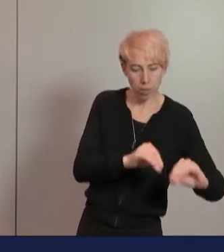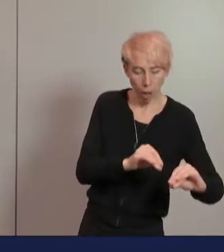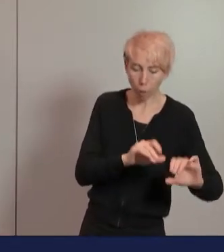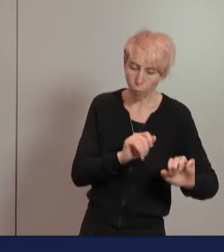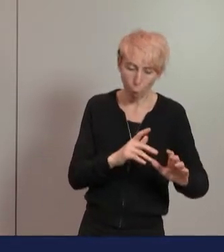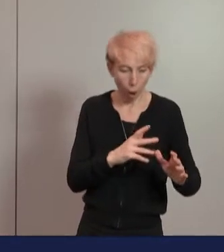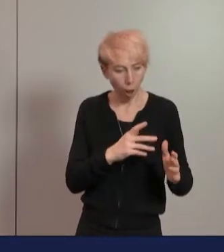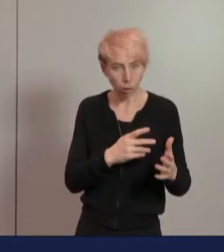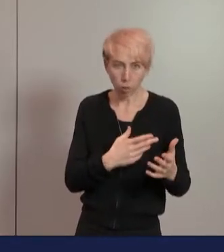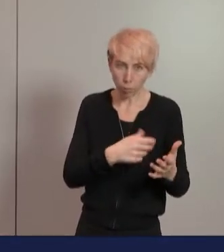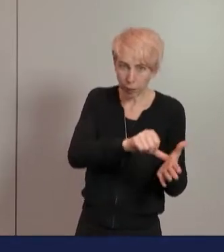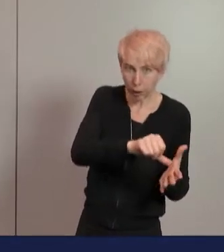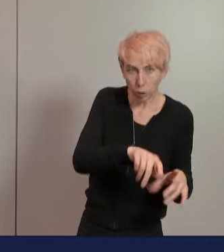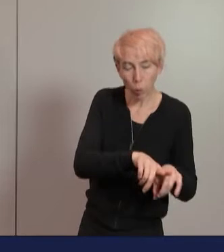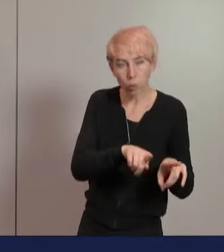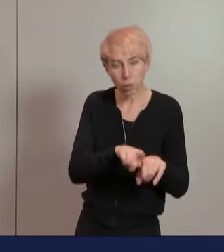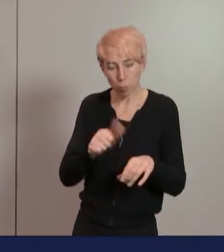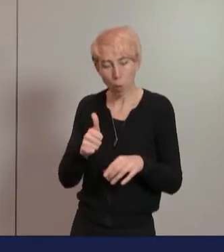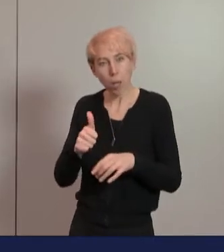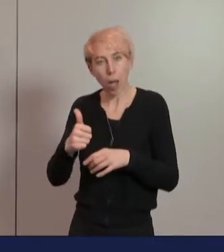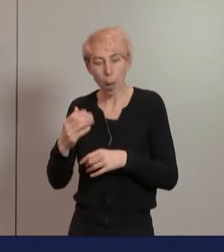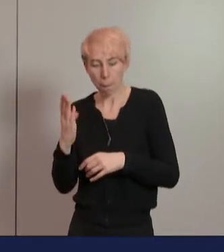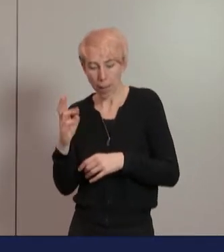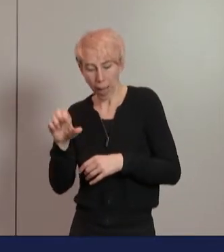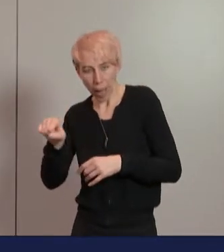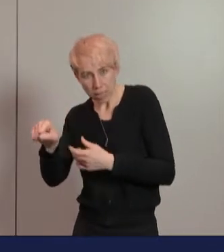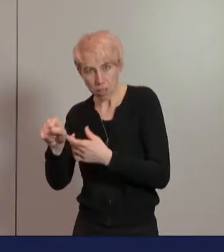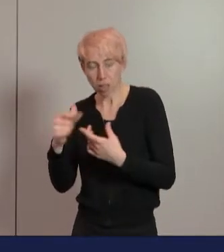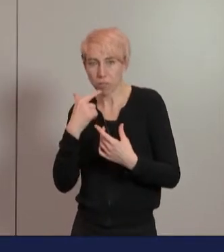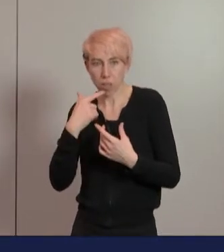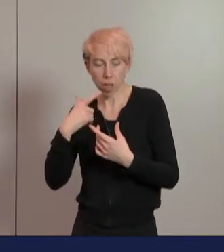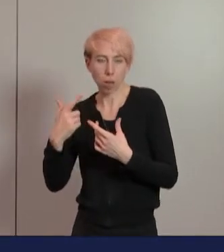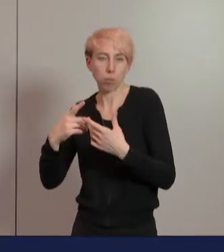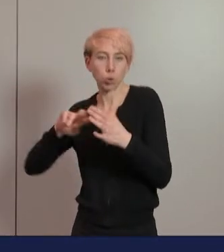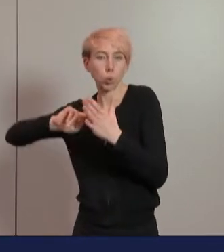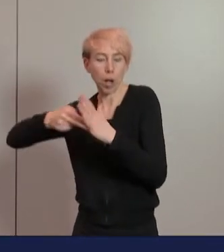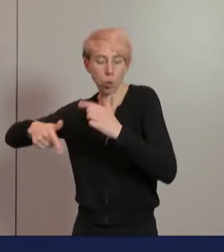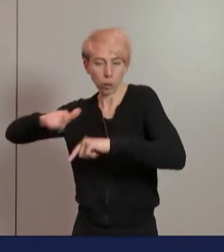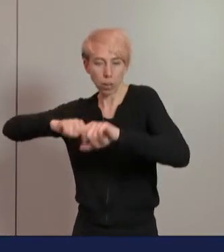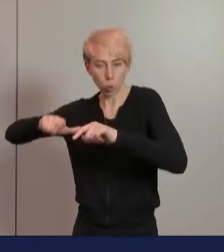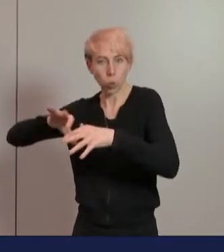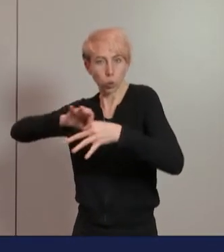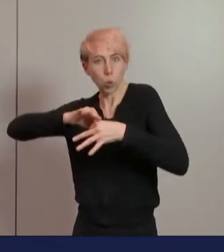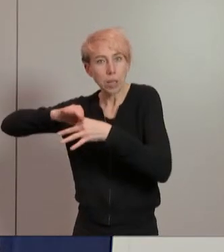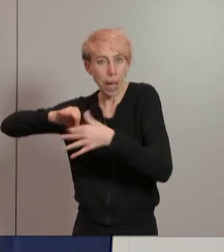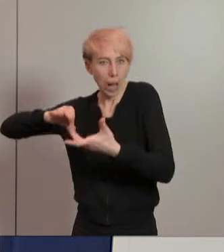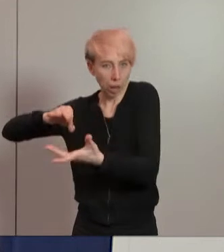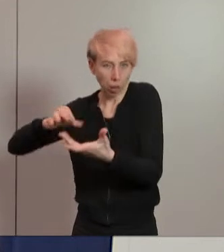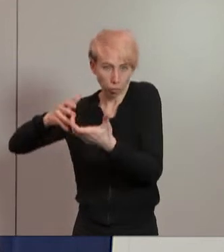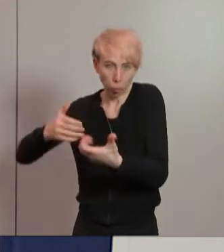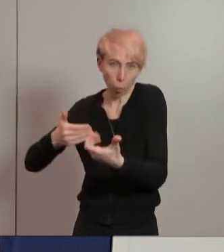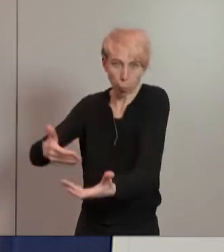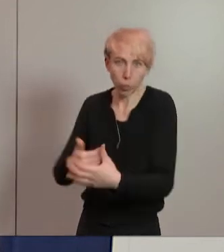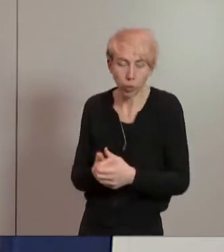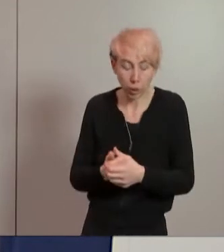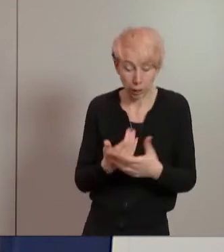avec une première opération en BRS, en bail réel solidaire. Et évidemment, dans un contexte très tendu sur le logement